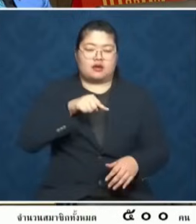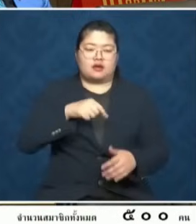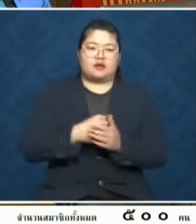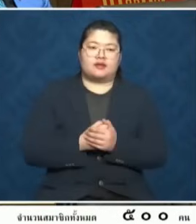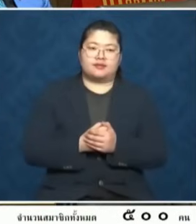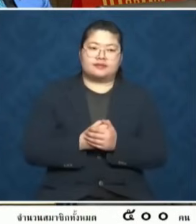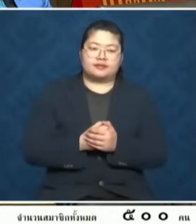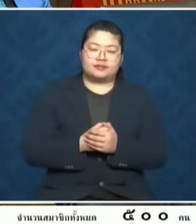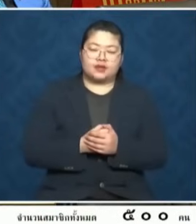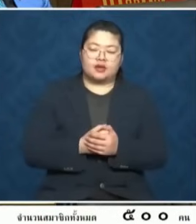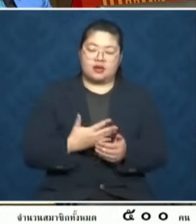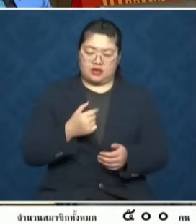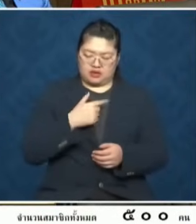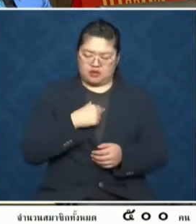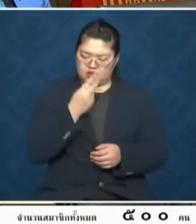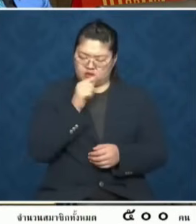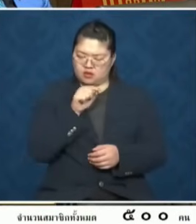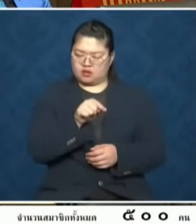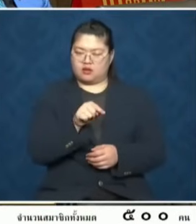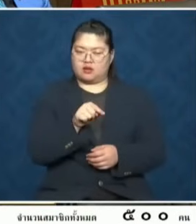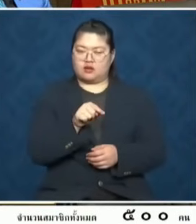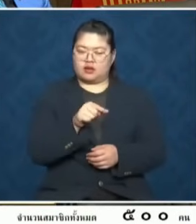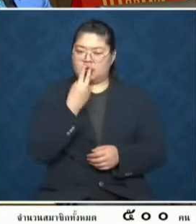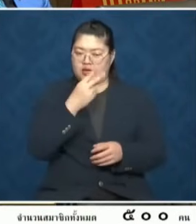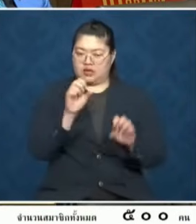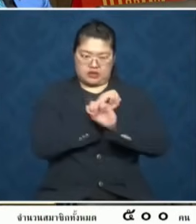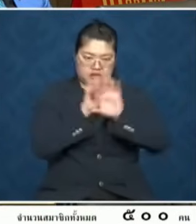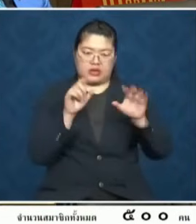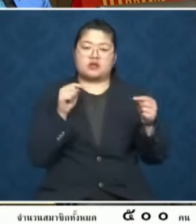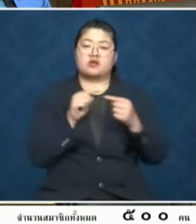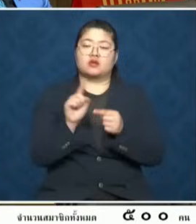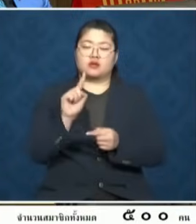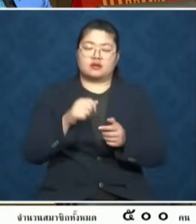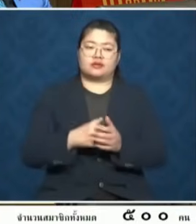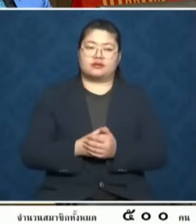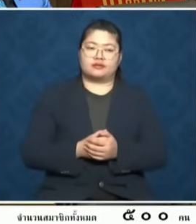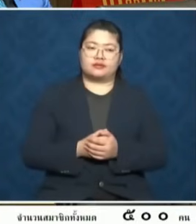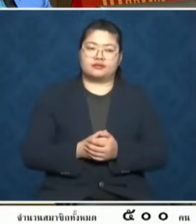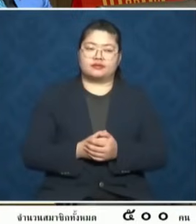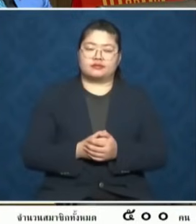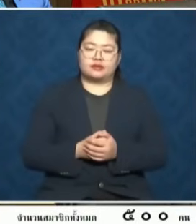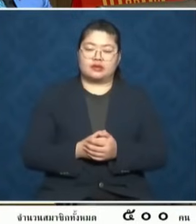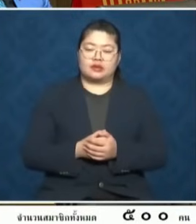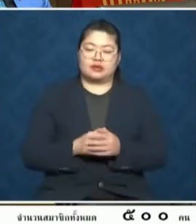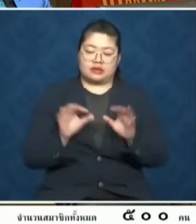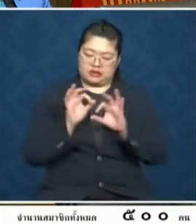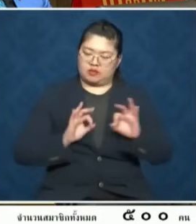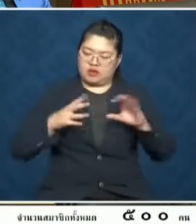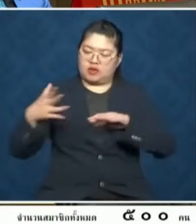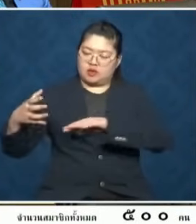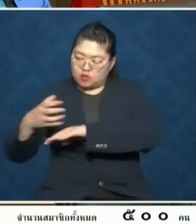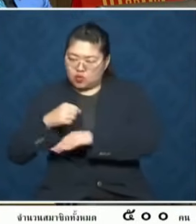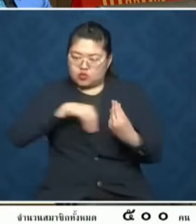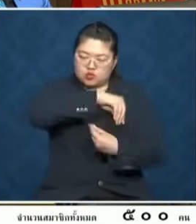สูงในกองทัพที่เราทุกคนต่างเห็นเด่นชัดเป็นที่ประจักษ์มาแล้วแต่ท่านประธานคะอิทธิพลทางการเมืองและ